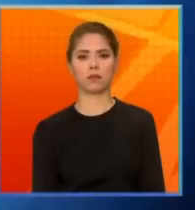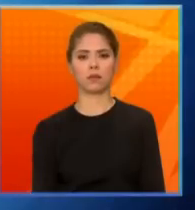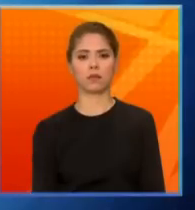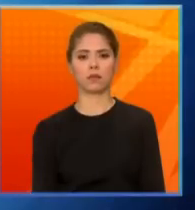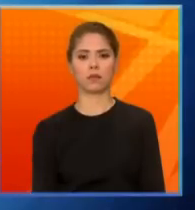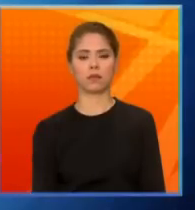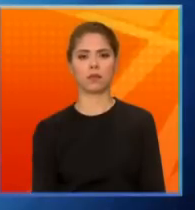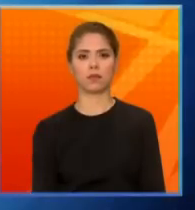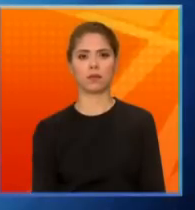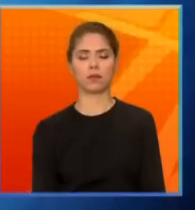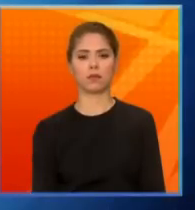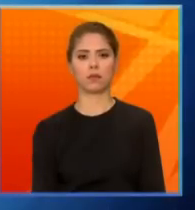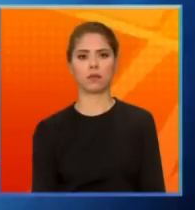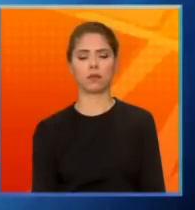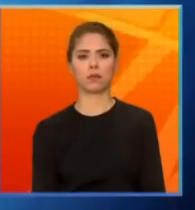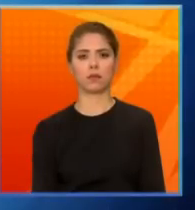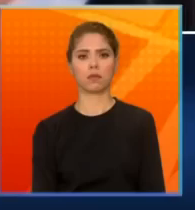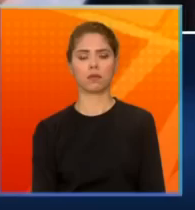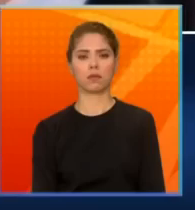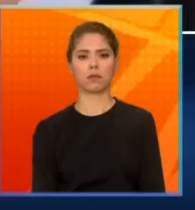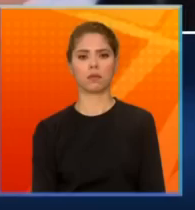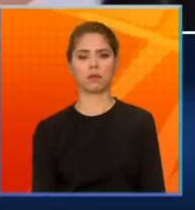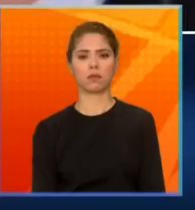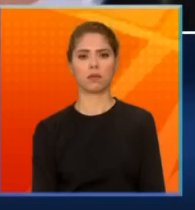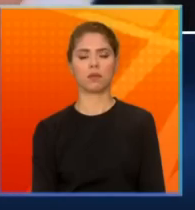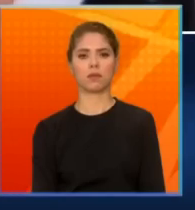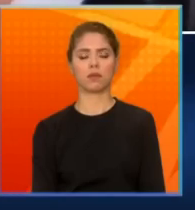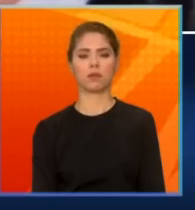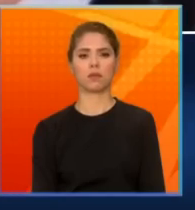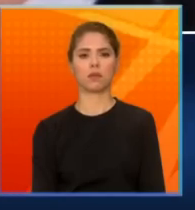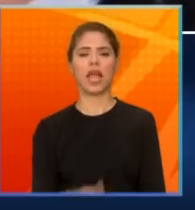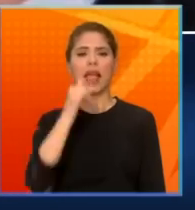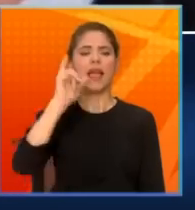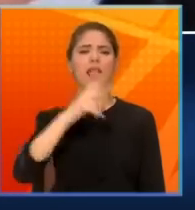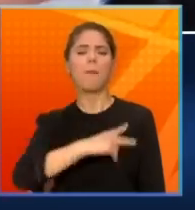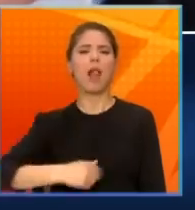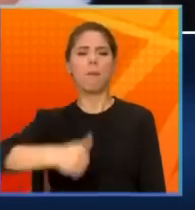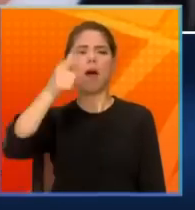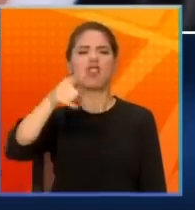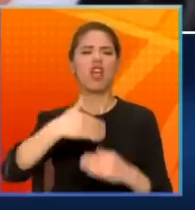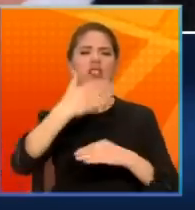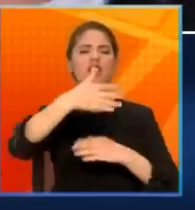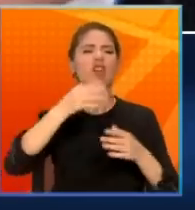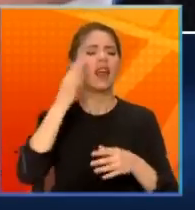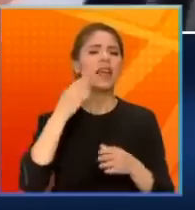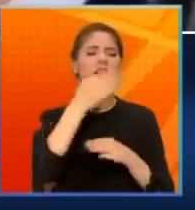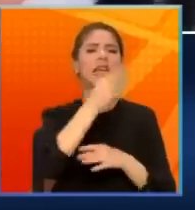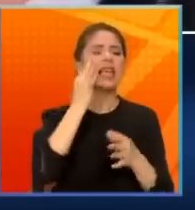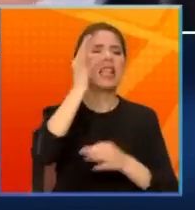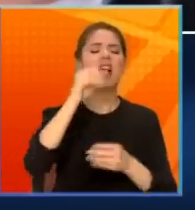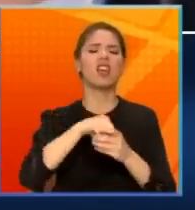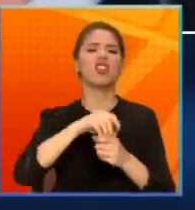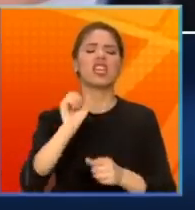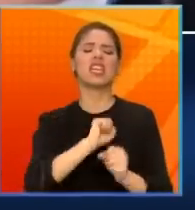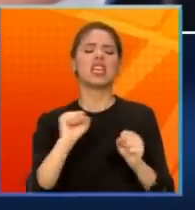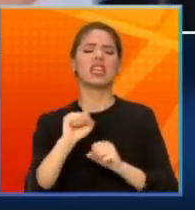Ma io vorrei capire come andrà tutto bene. Come andrà tutto bene se continuiamo ogni giorno ad uscire per fare la spesa? Come